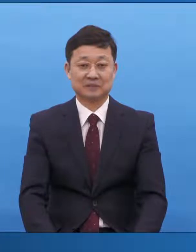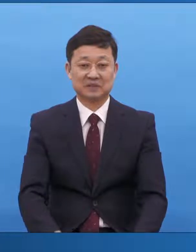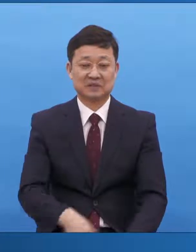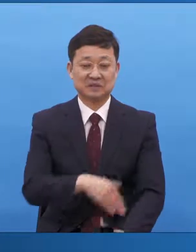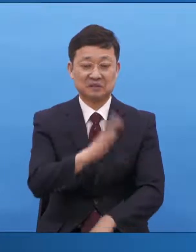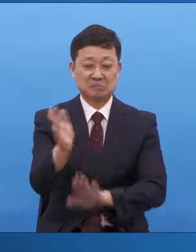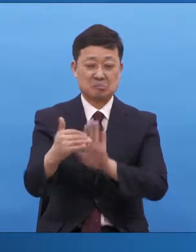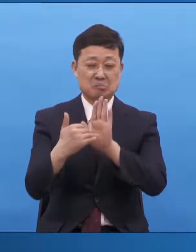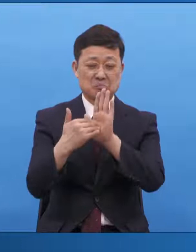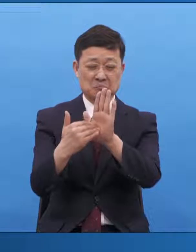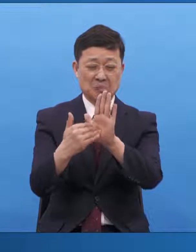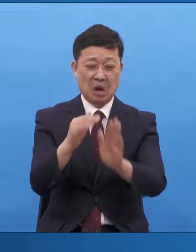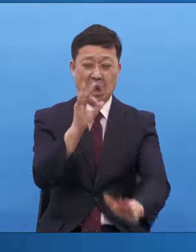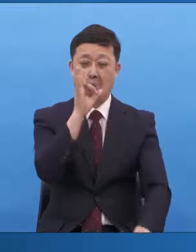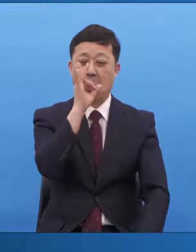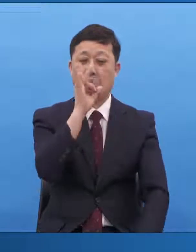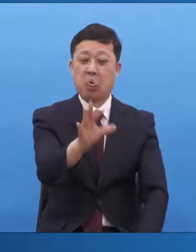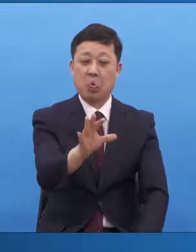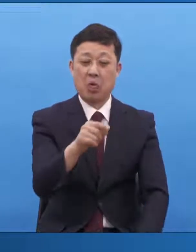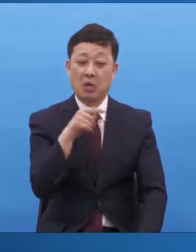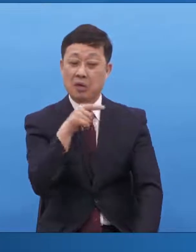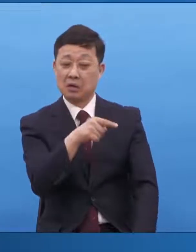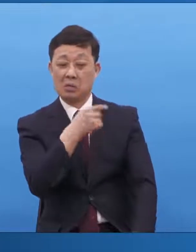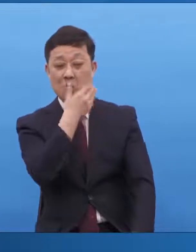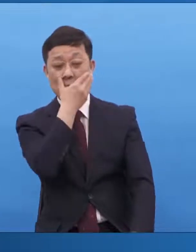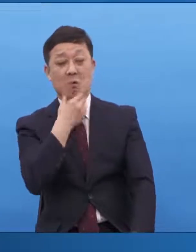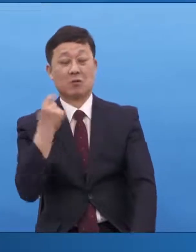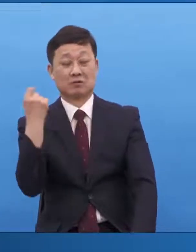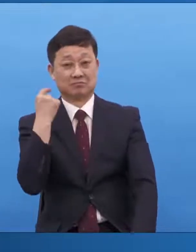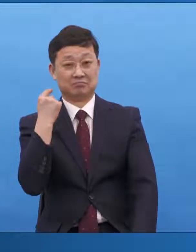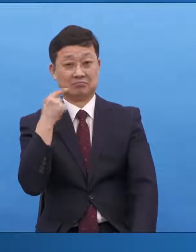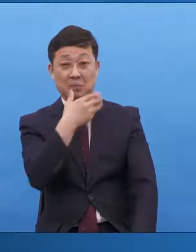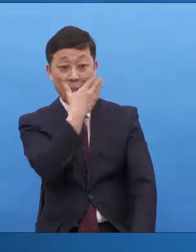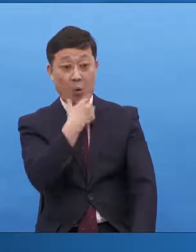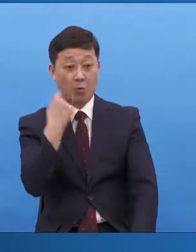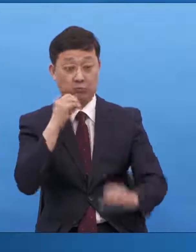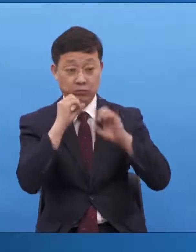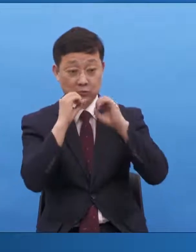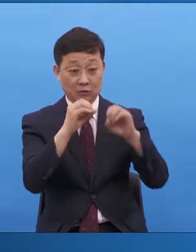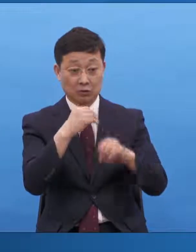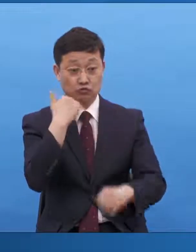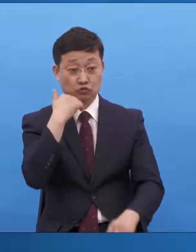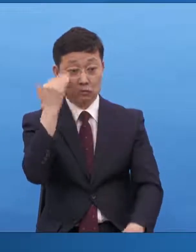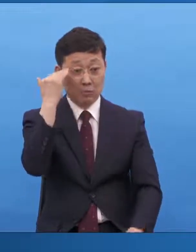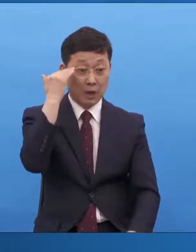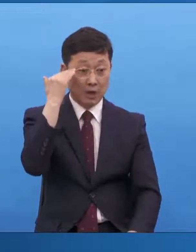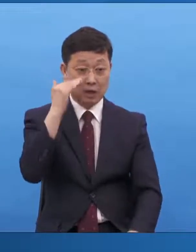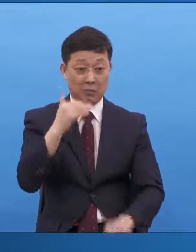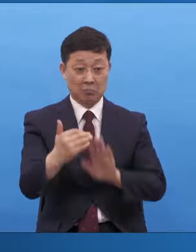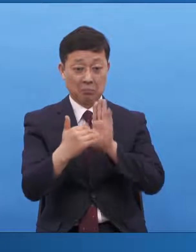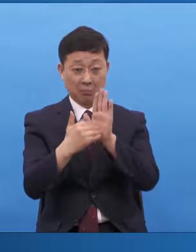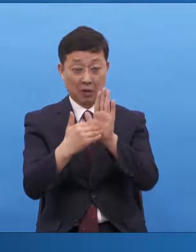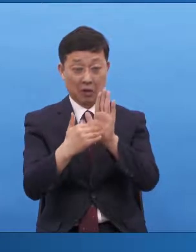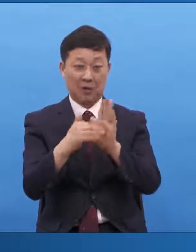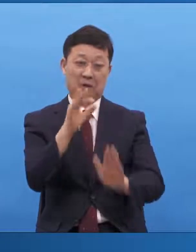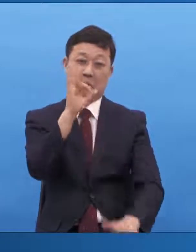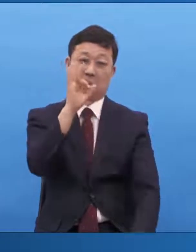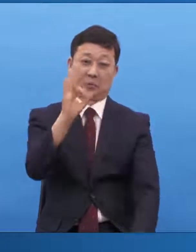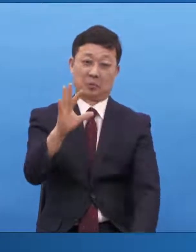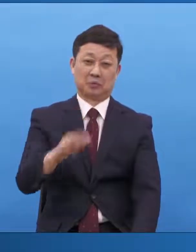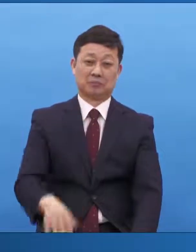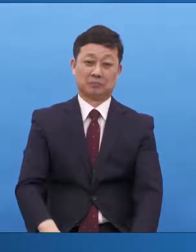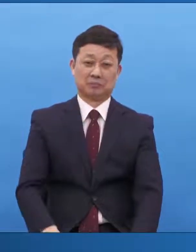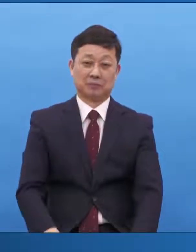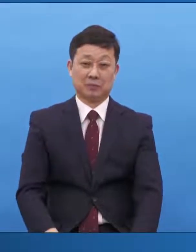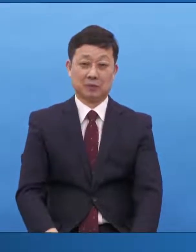막지 못하는 복음. The unblockable gospel. 누가 막습니까? Who can block this? 자, 여러분이 이게